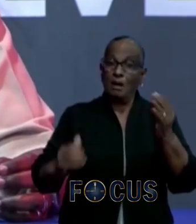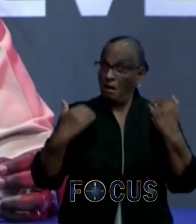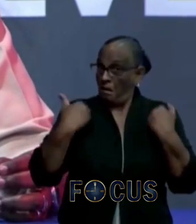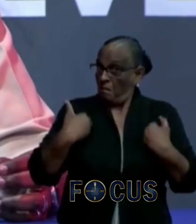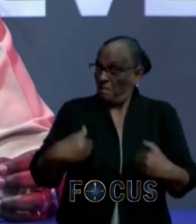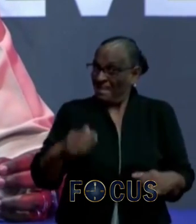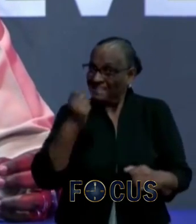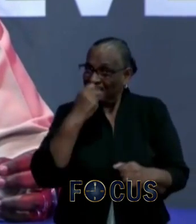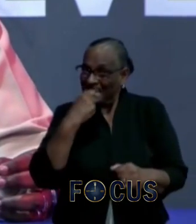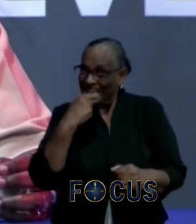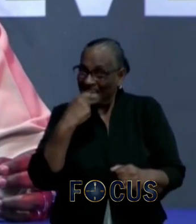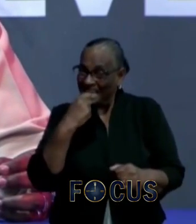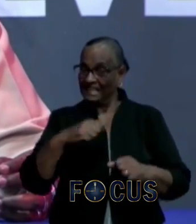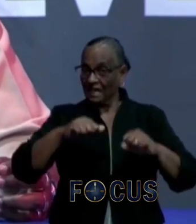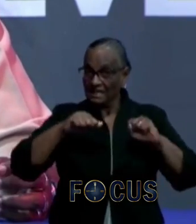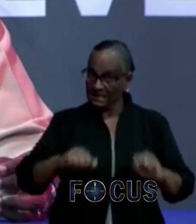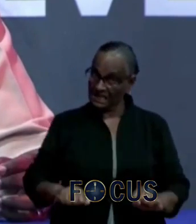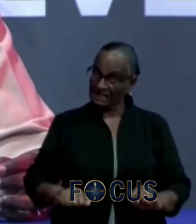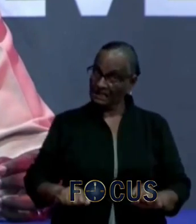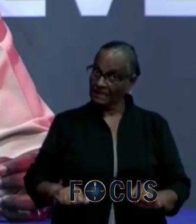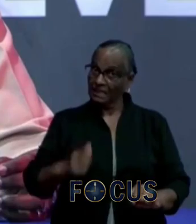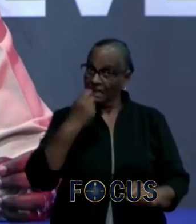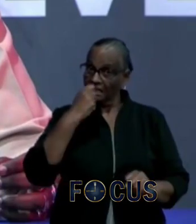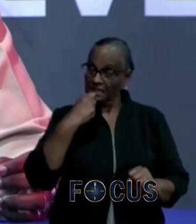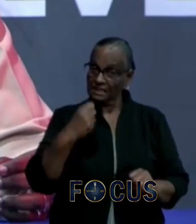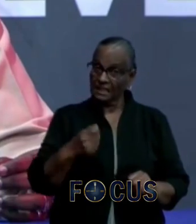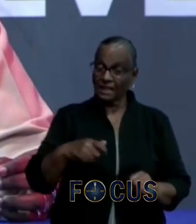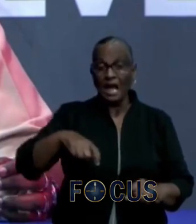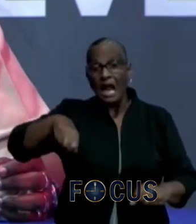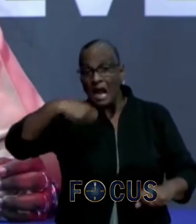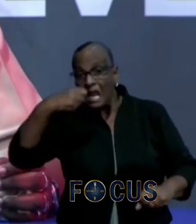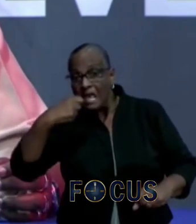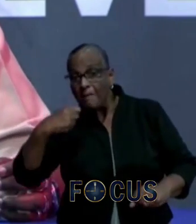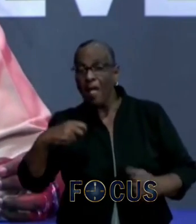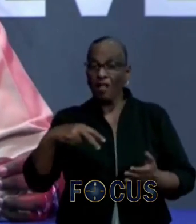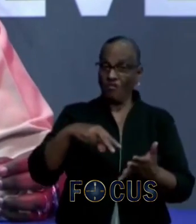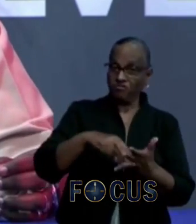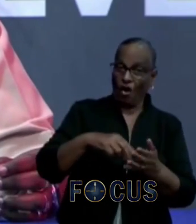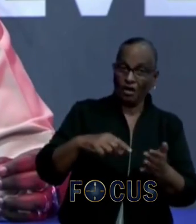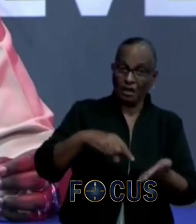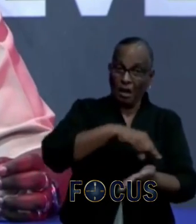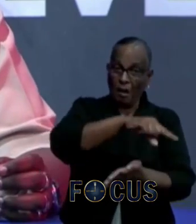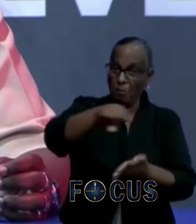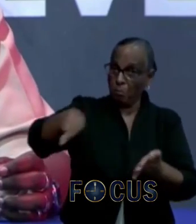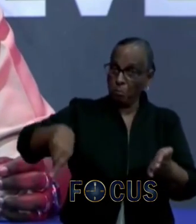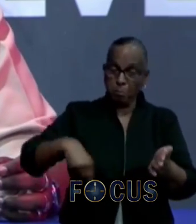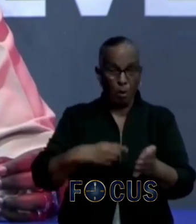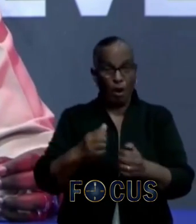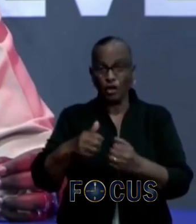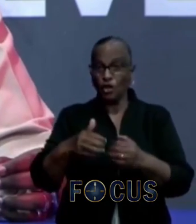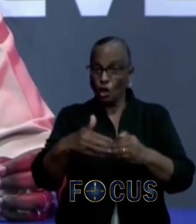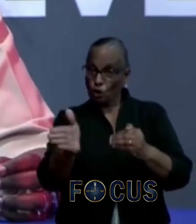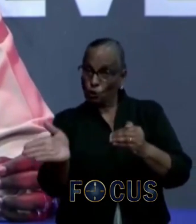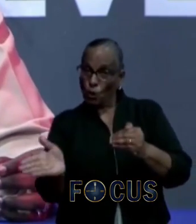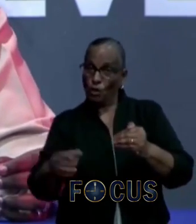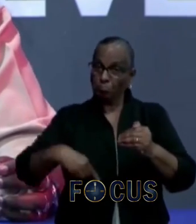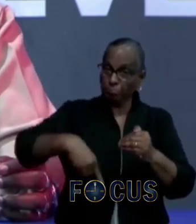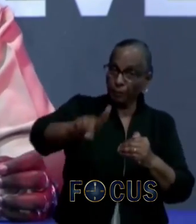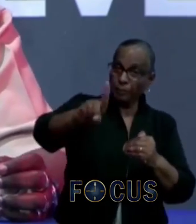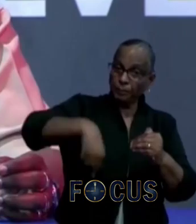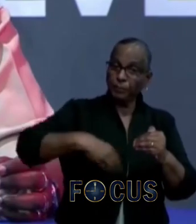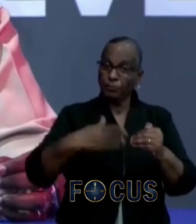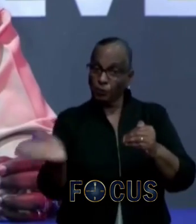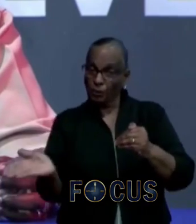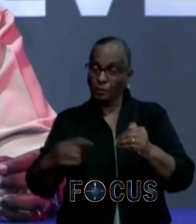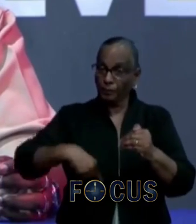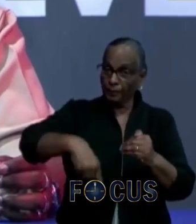pot se pot smafs donyang to sa ab dogo sa i waka go in se opo ye ka dogo se